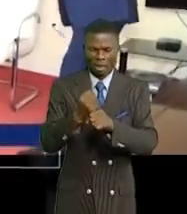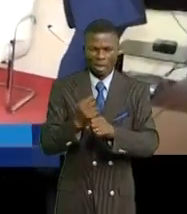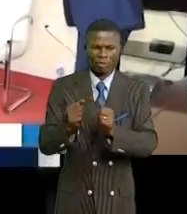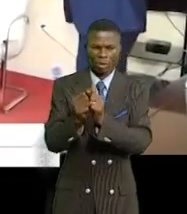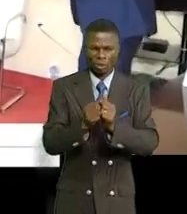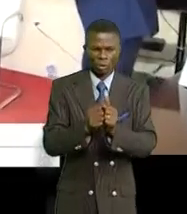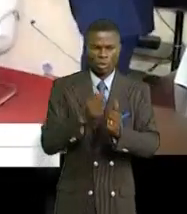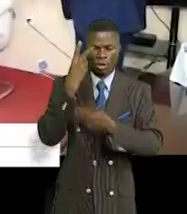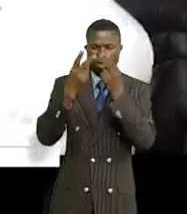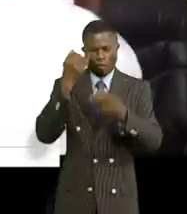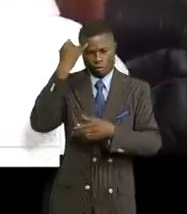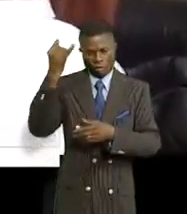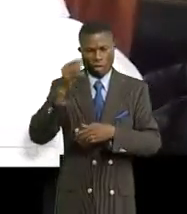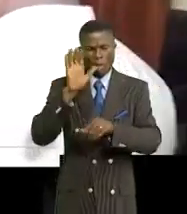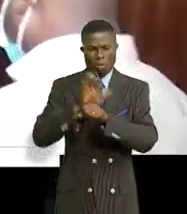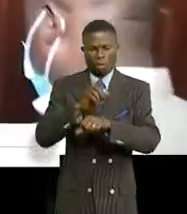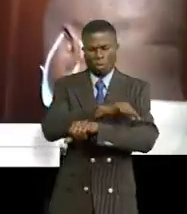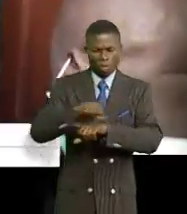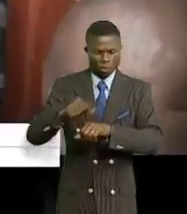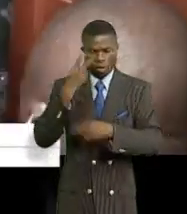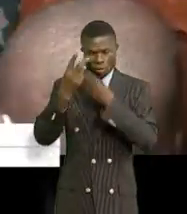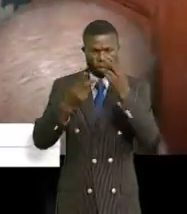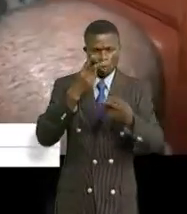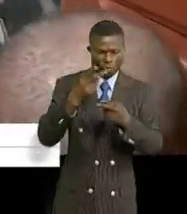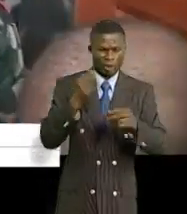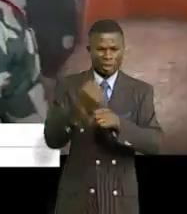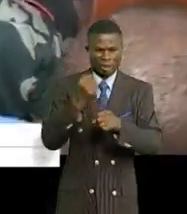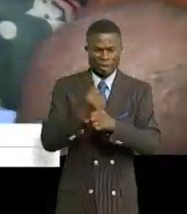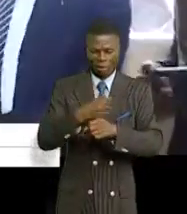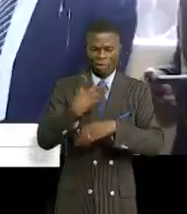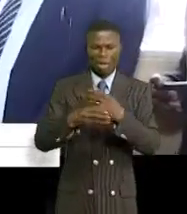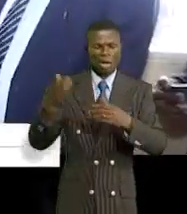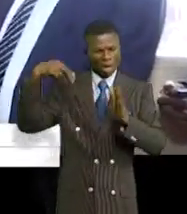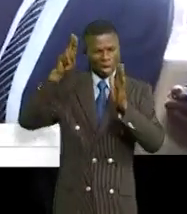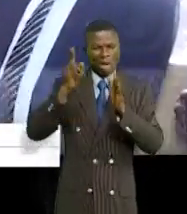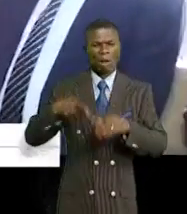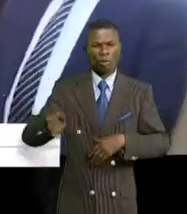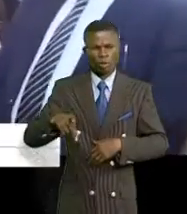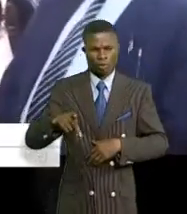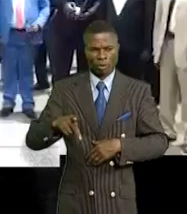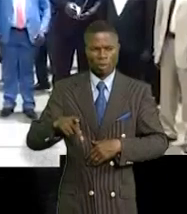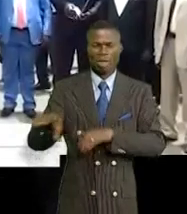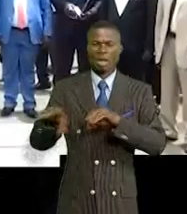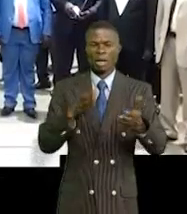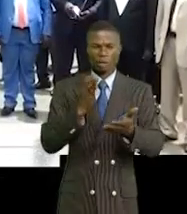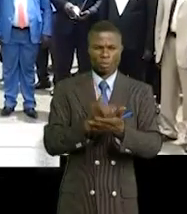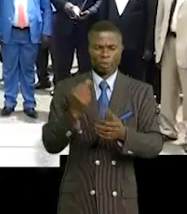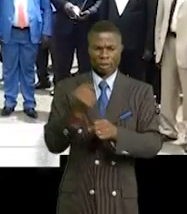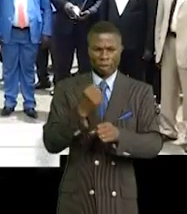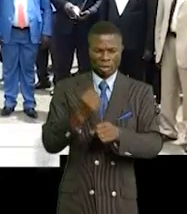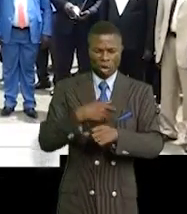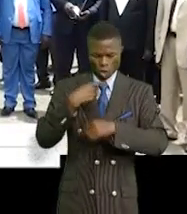Une visite guidée des différents bureaux et services rattachés à l'exécutif provincial a sanctionné cette cérémonie. Le travail peut